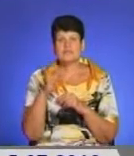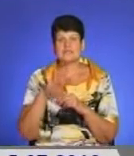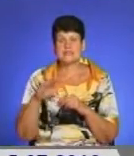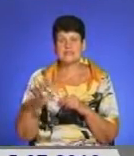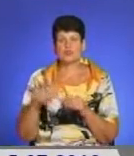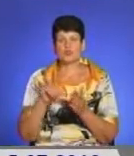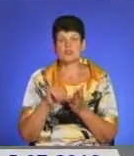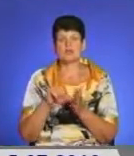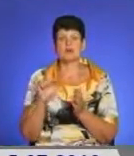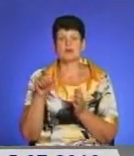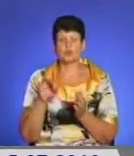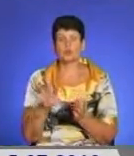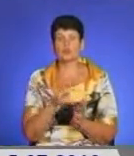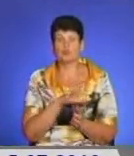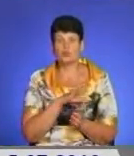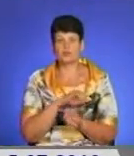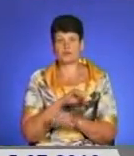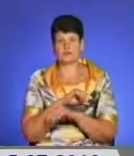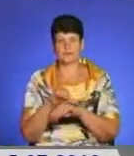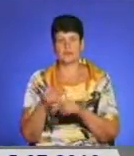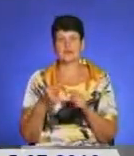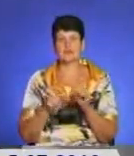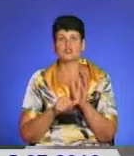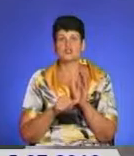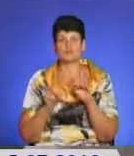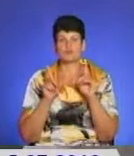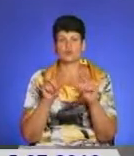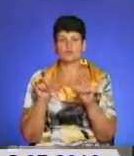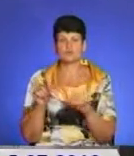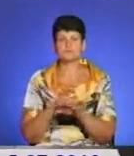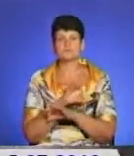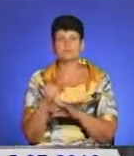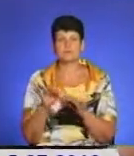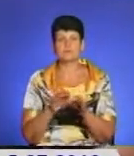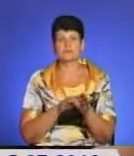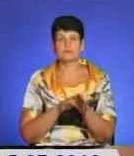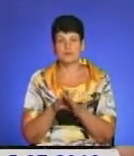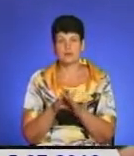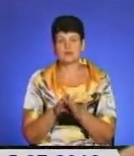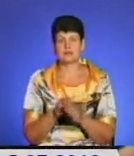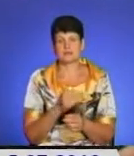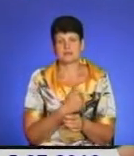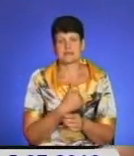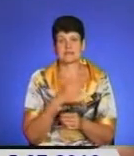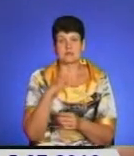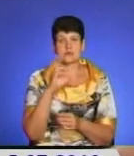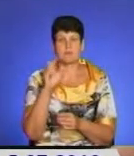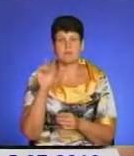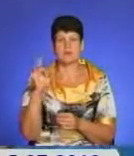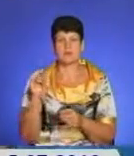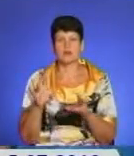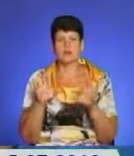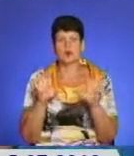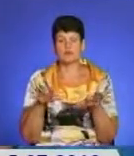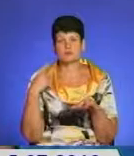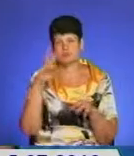учасників АТО вже побували за кордоном, а це 6 поїздок. Проект реалізується з ініціативи Степана Барни, голови облдержадміністрації,